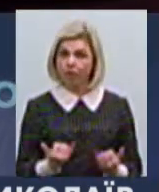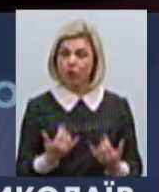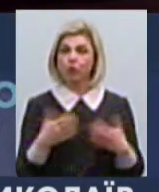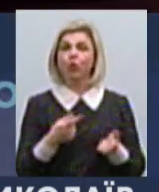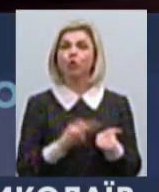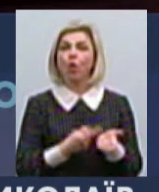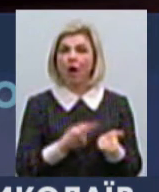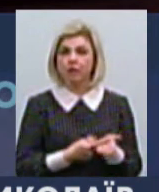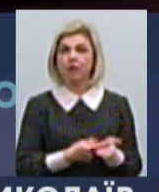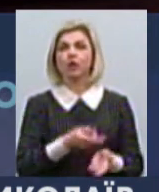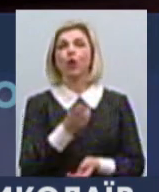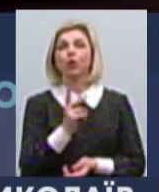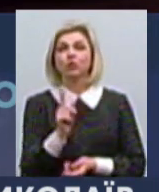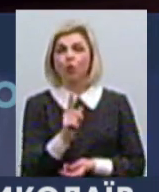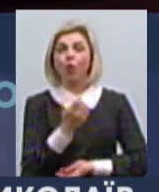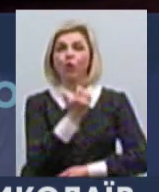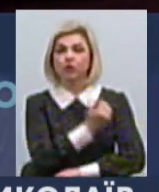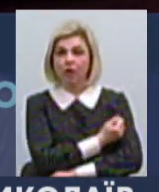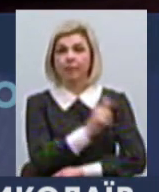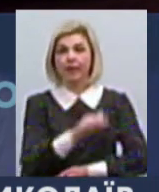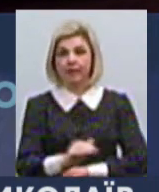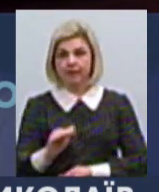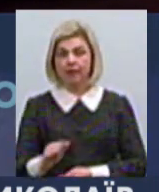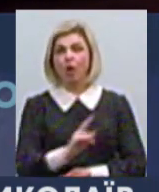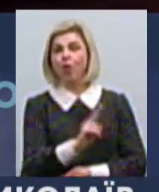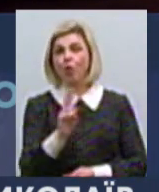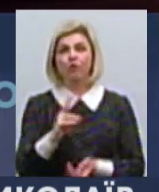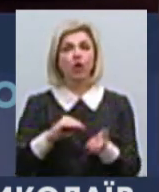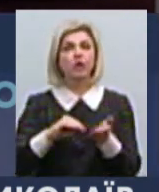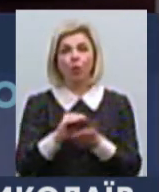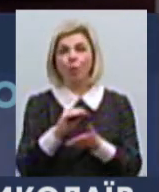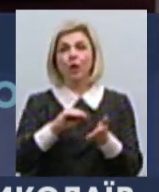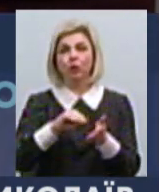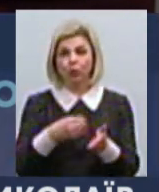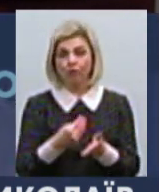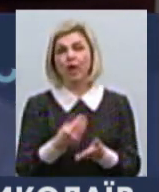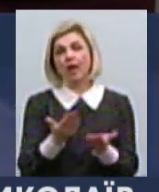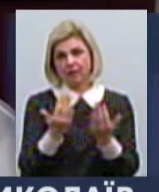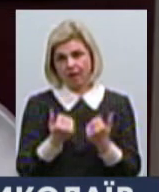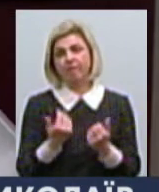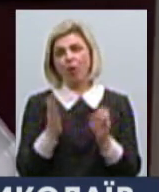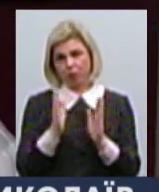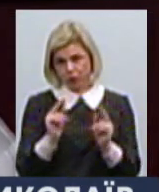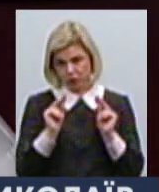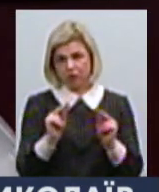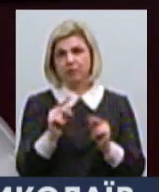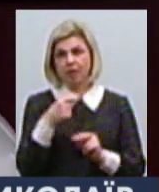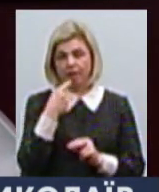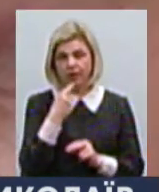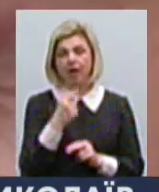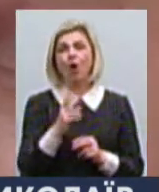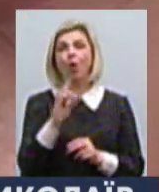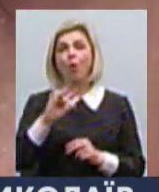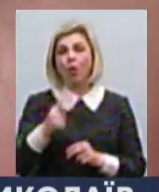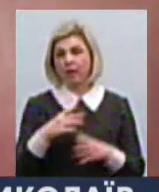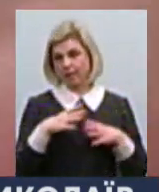привитих. На сьогодні доведено, що у щеплених дітей, у яких не куплені довідки, давайте будемо називати речі своїми іменами, кору